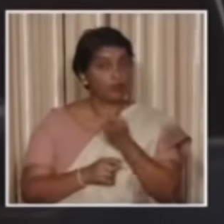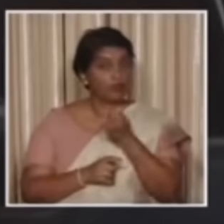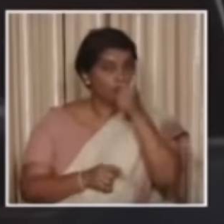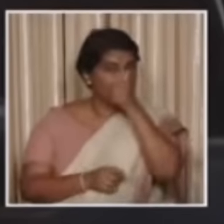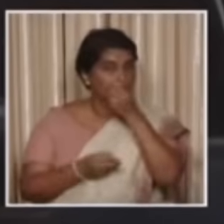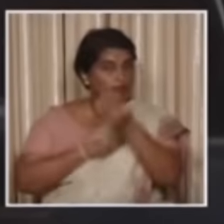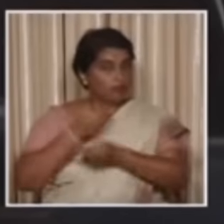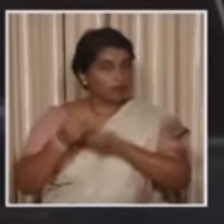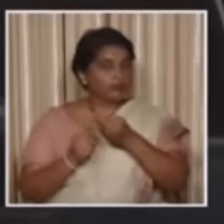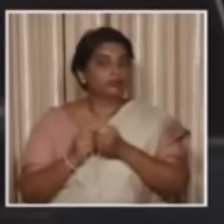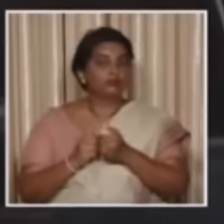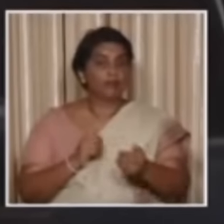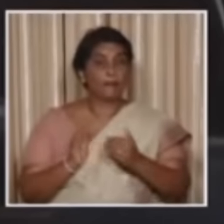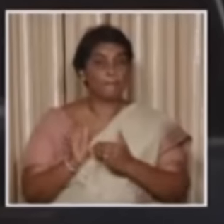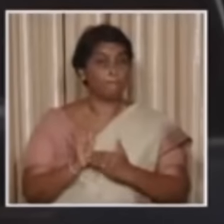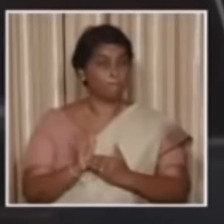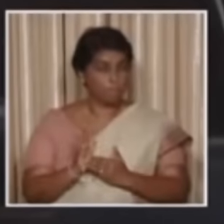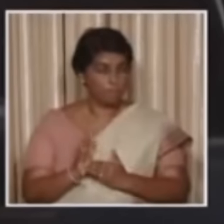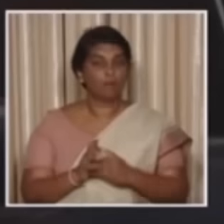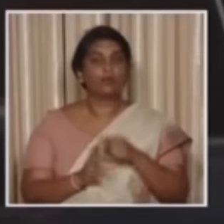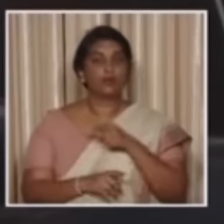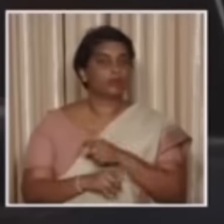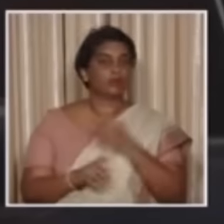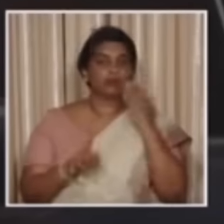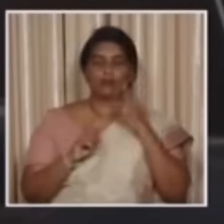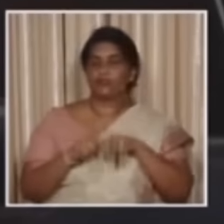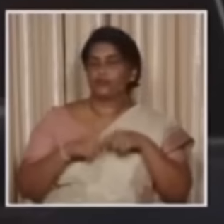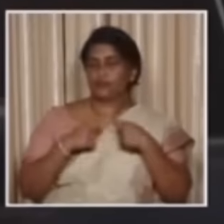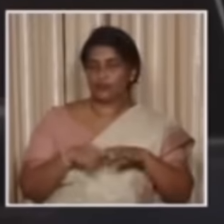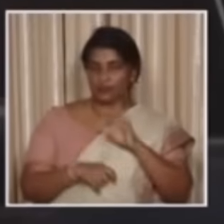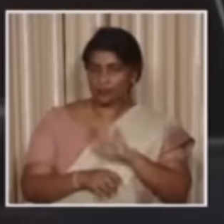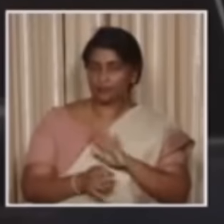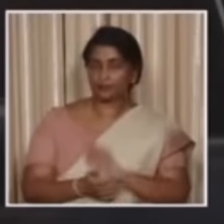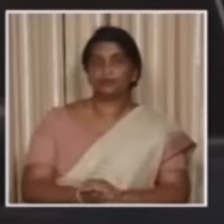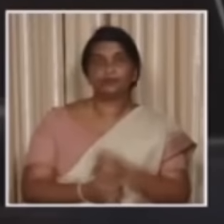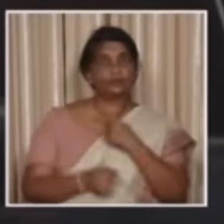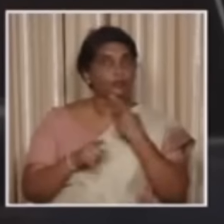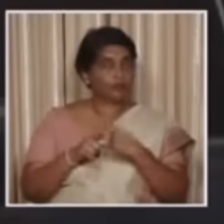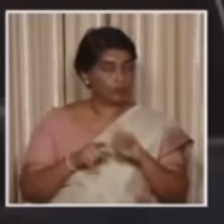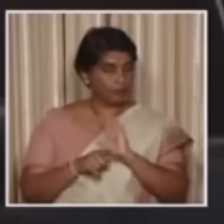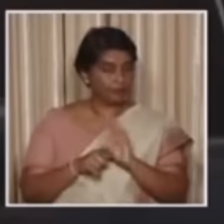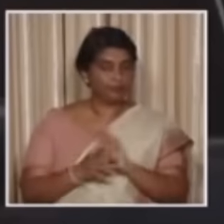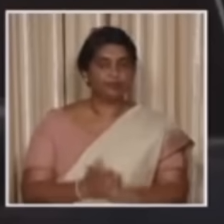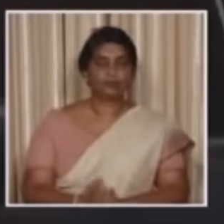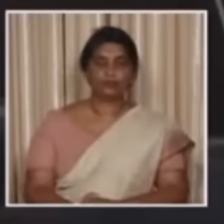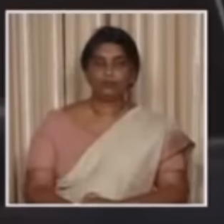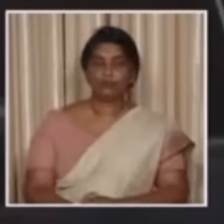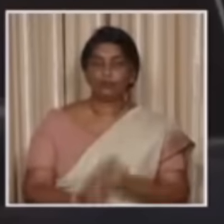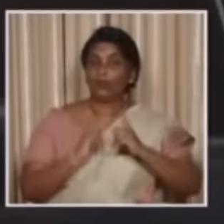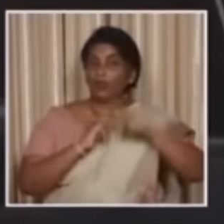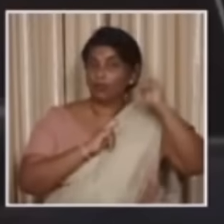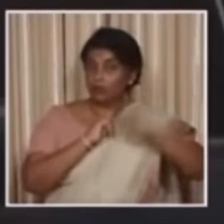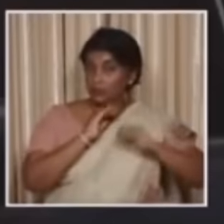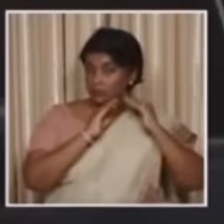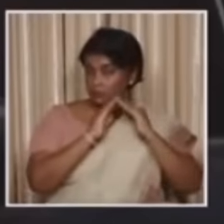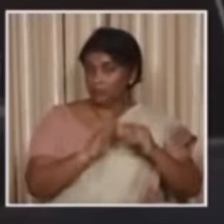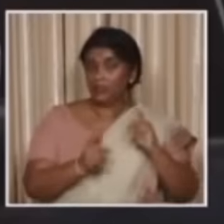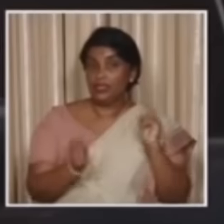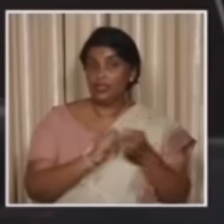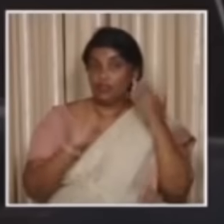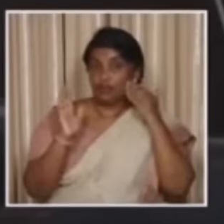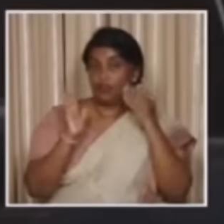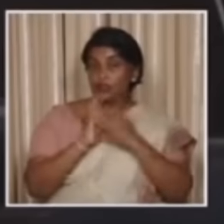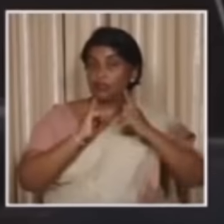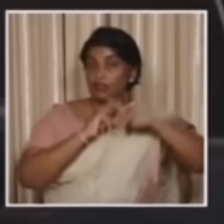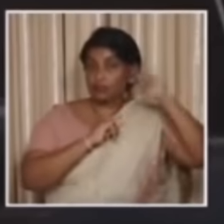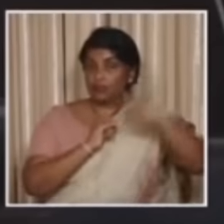ගනුදෙනුව සිද්ධ වුණා මිලියන ගණන් ඒක ඒ සඳහා වියදම් කරලා තිබුණා ඒ විතරක් නෙමෙයි විශ්වවිද්‍යාලයක් ක්‍රිකට් පිළිබඳ